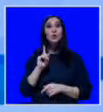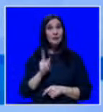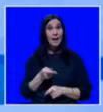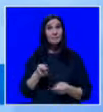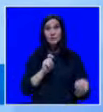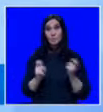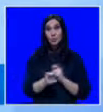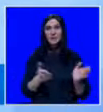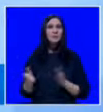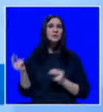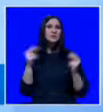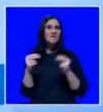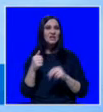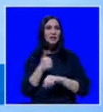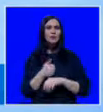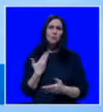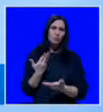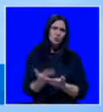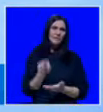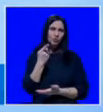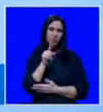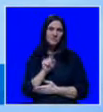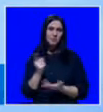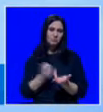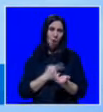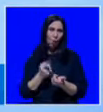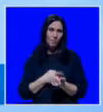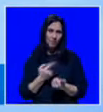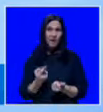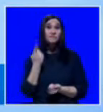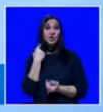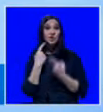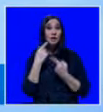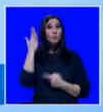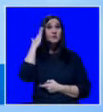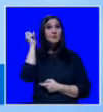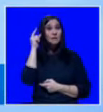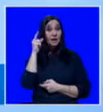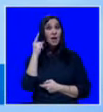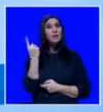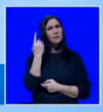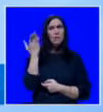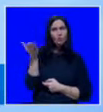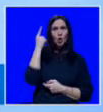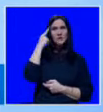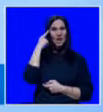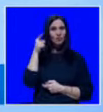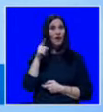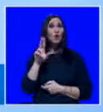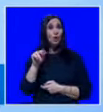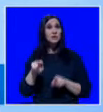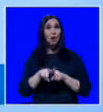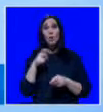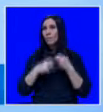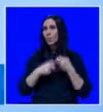трябва да се промени. Съвета на ректорите е поставил този въпрос многократно и на вчерашния разговор с министър-председателя той самия знаеше това и го спомена